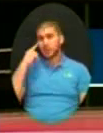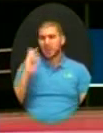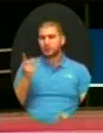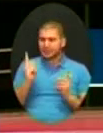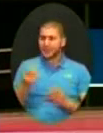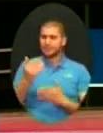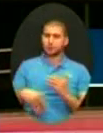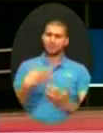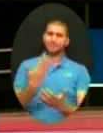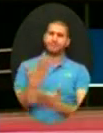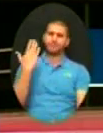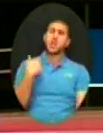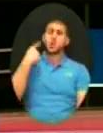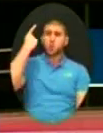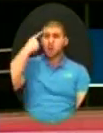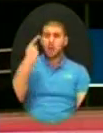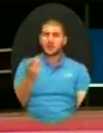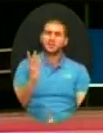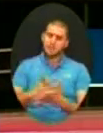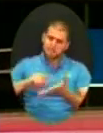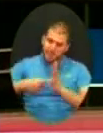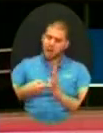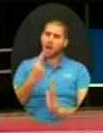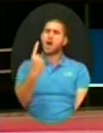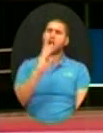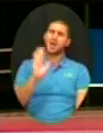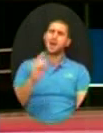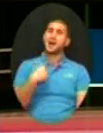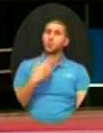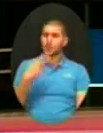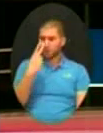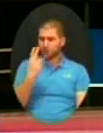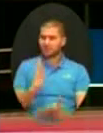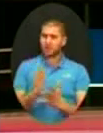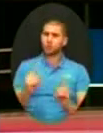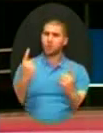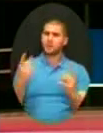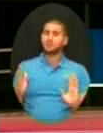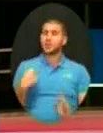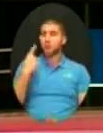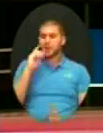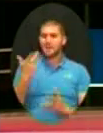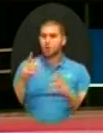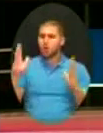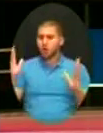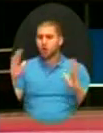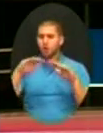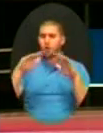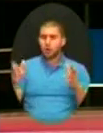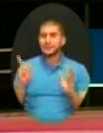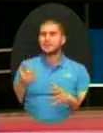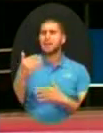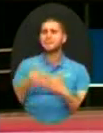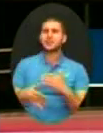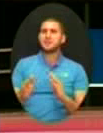צריך להיות בסוף. אני יודע סימנתם את המטרה עכשיו, רק רוצים לראות שהעיגול באמת נמצא במקום. אני יודע איפה המסגרת. המסגרת צריכה